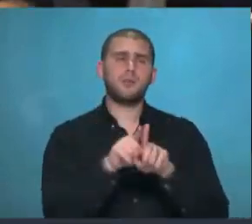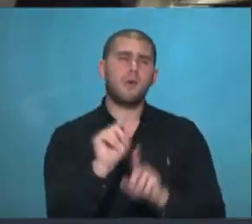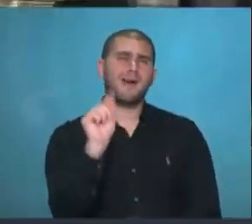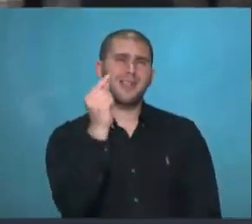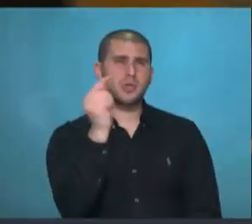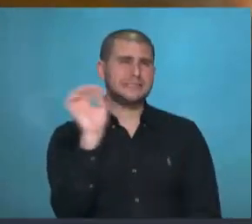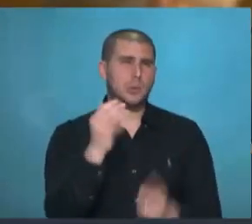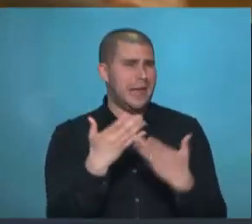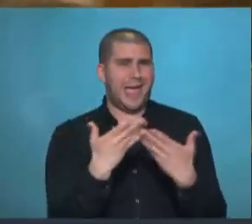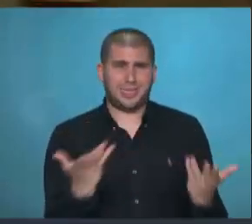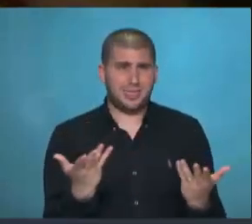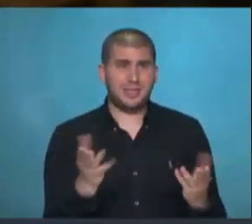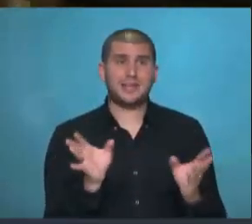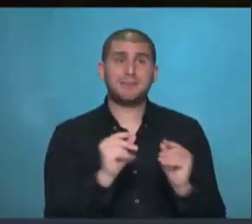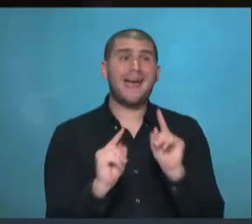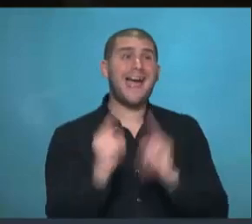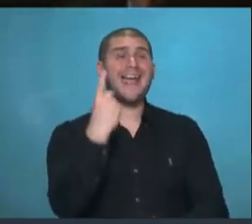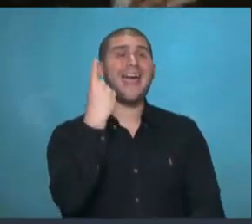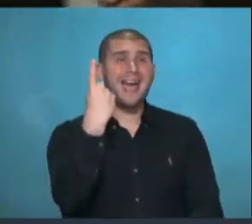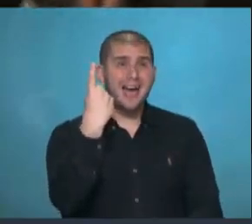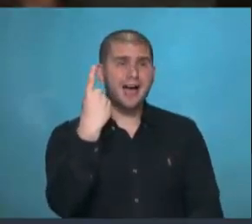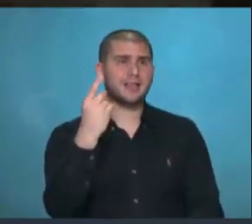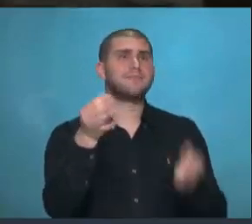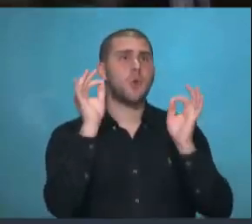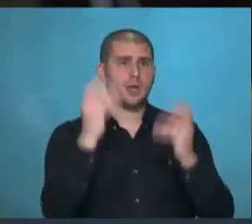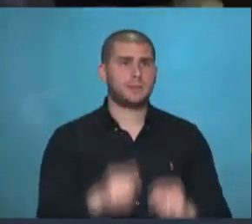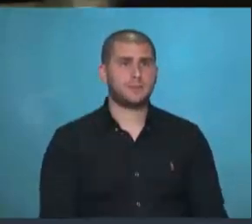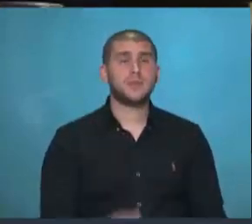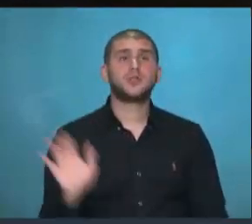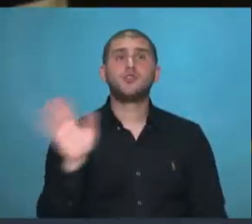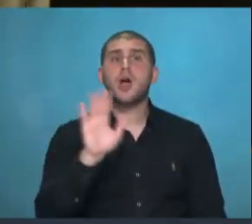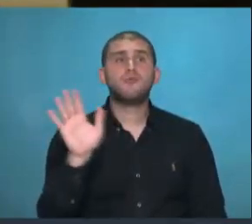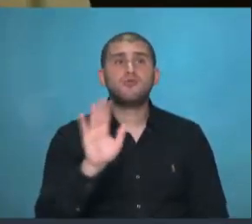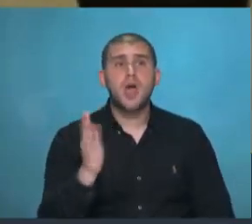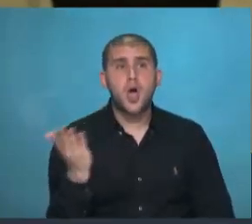וחסרות סיכוי, עם חריג אחד יוצא מהכלל. שלום,